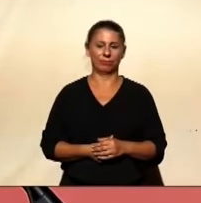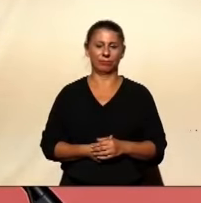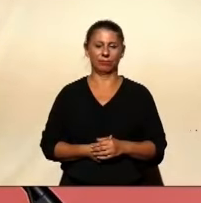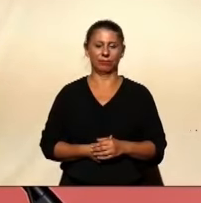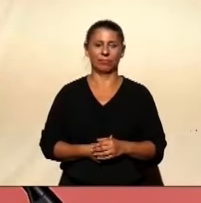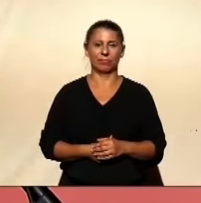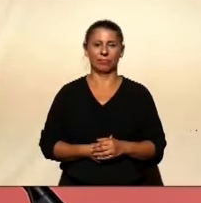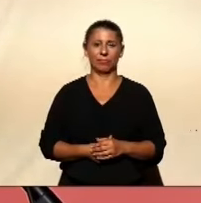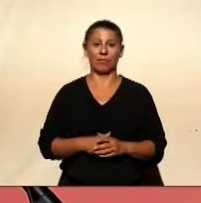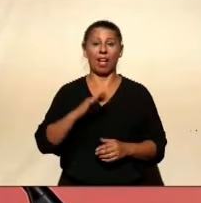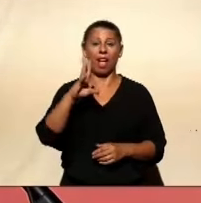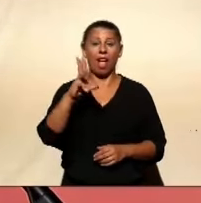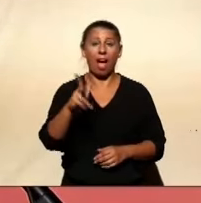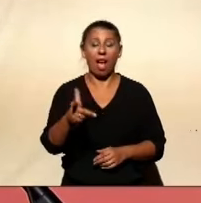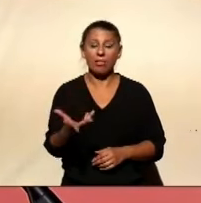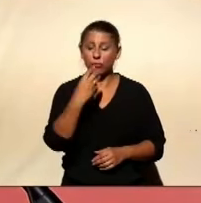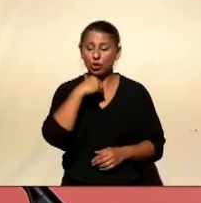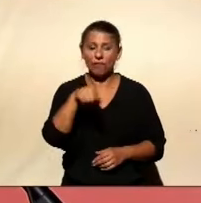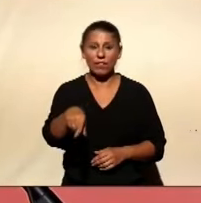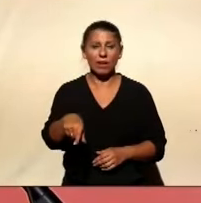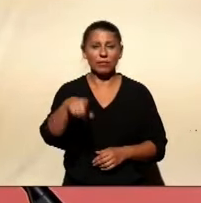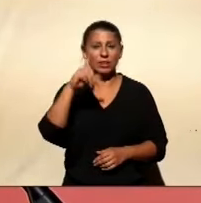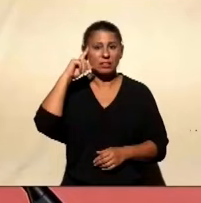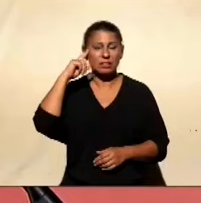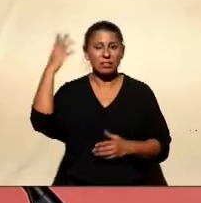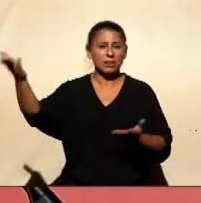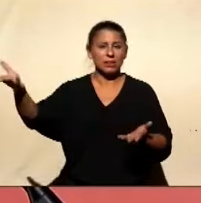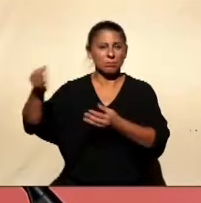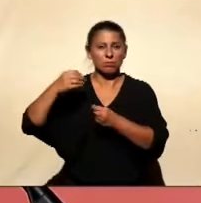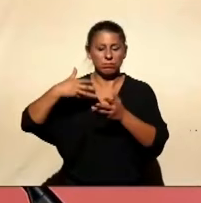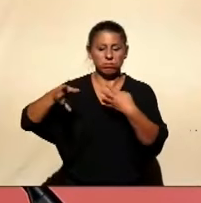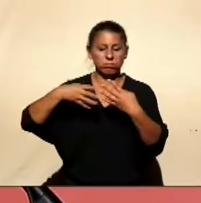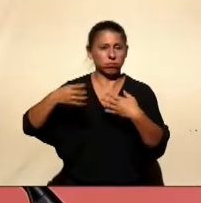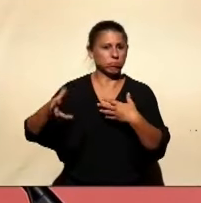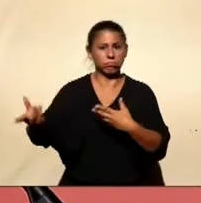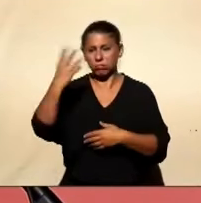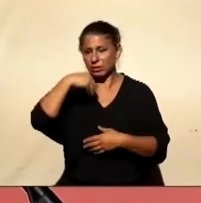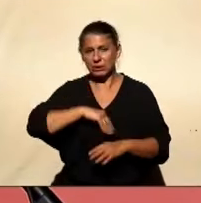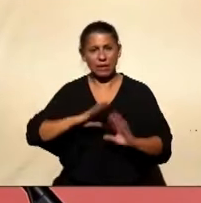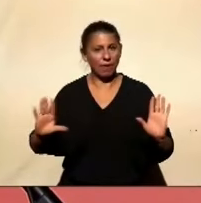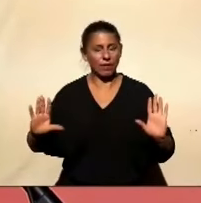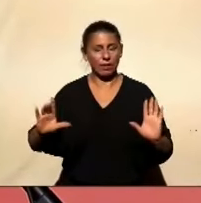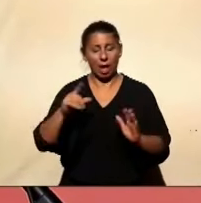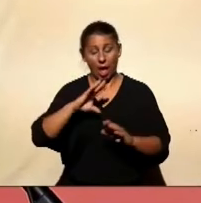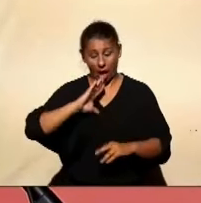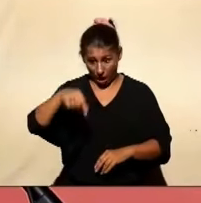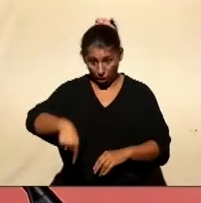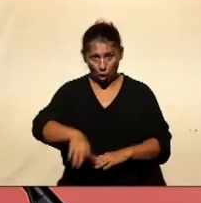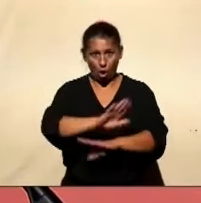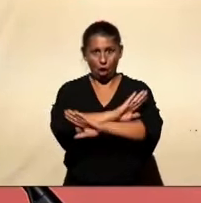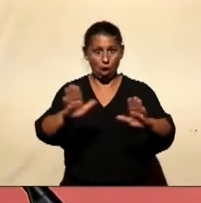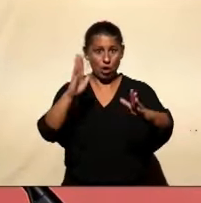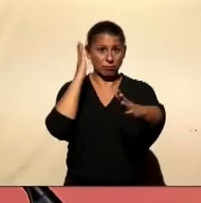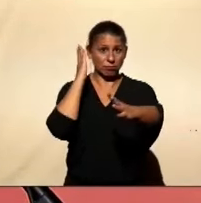το κουτάλι ο λαός αυτές τις απάτες τους. Αλλά πλέον ως εδώ είναι